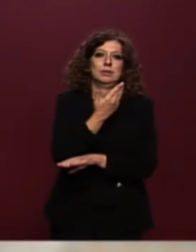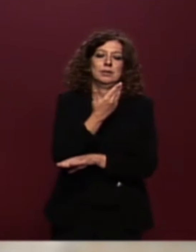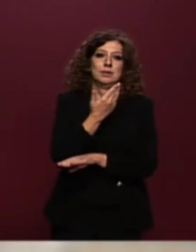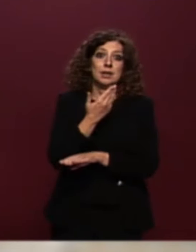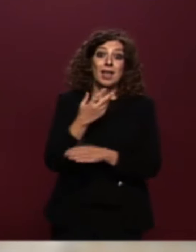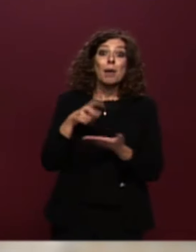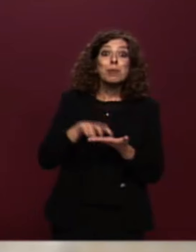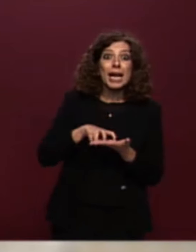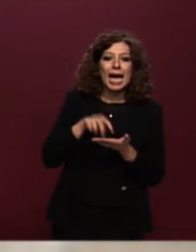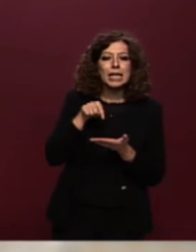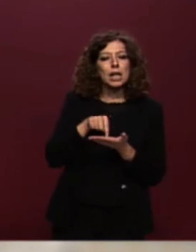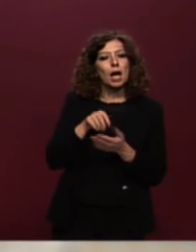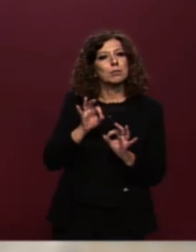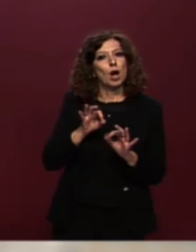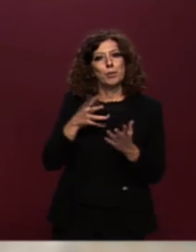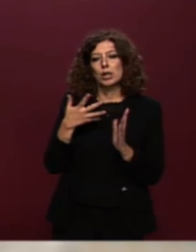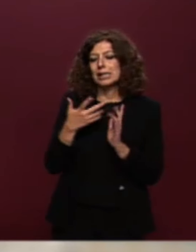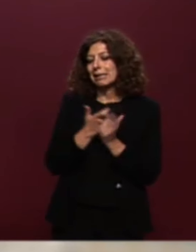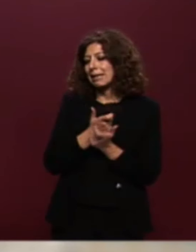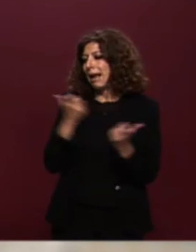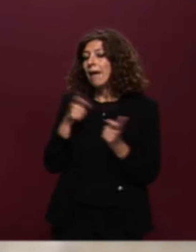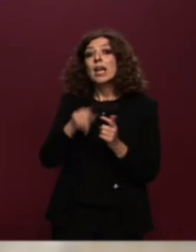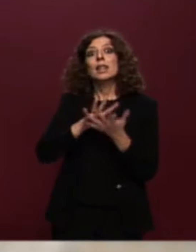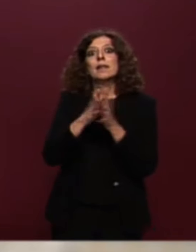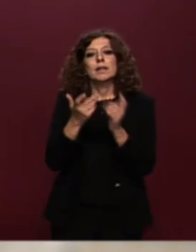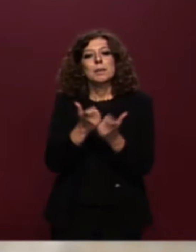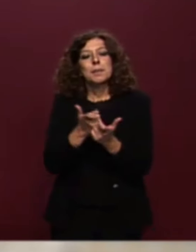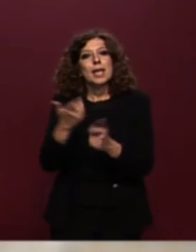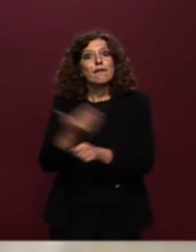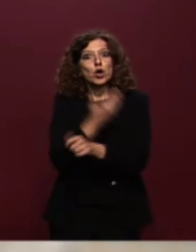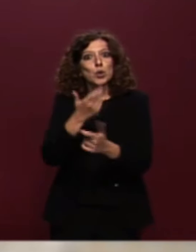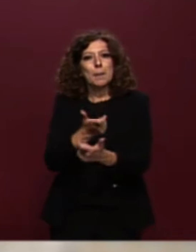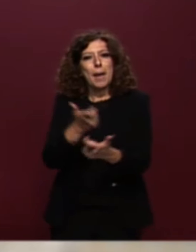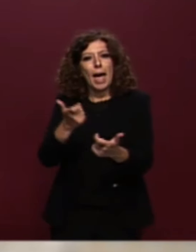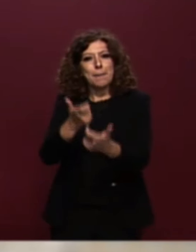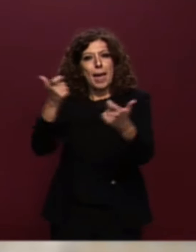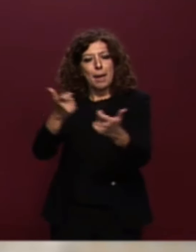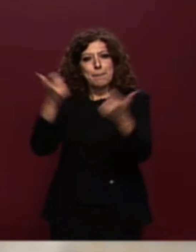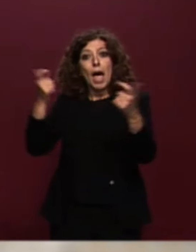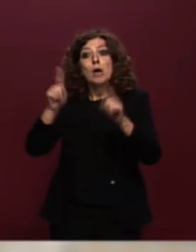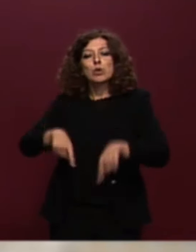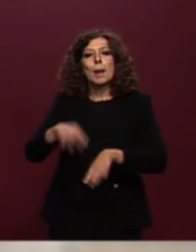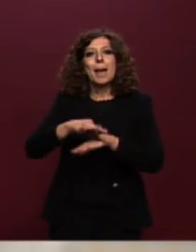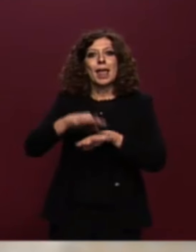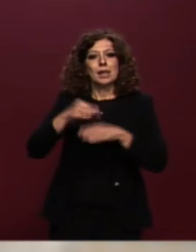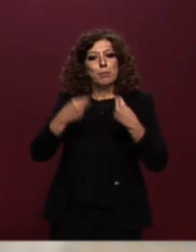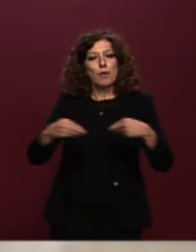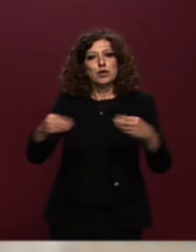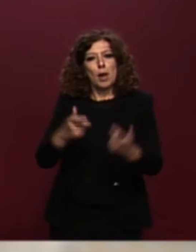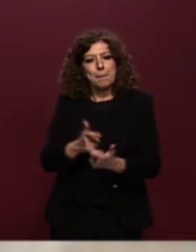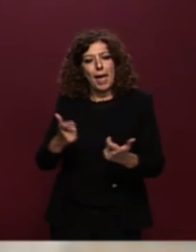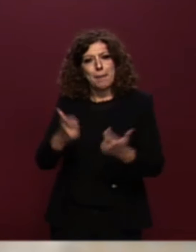ricerche dimostrano essere un amplificatore degli infortuni e delle malattie professionali, che sia quella del contratto a tempo, degli appalti